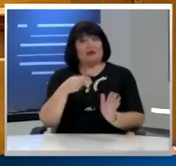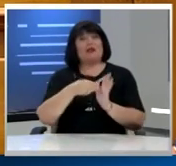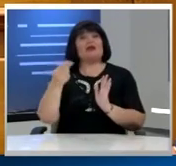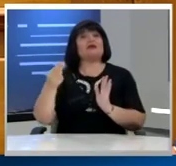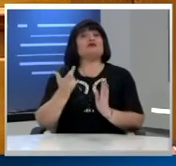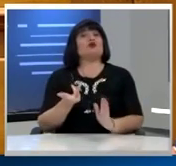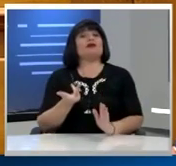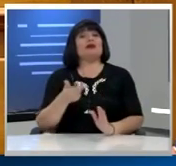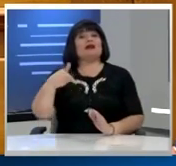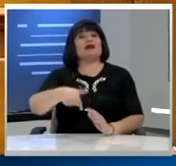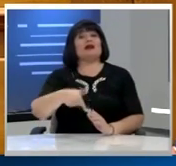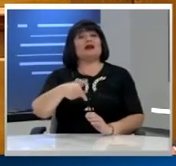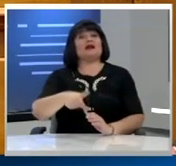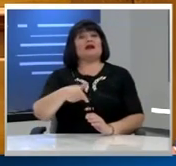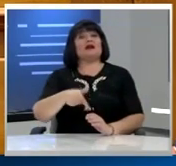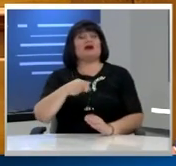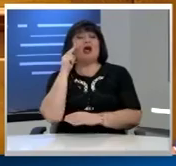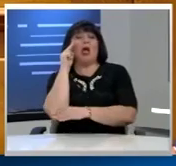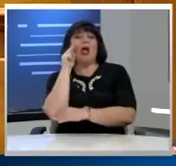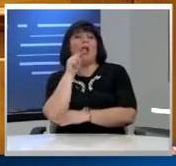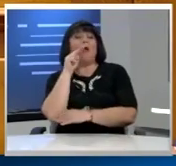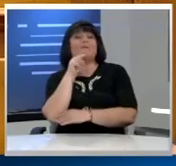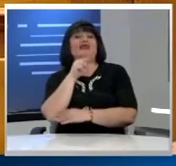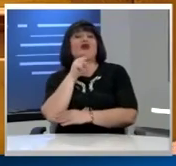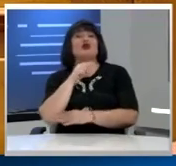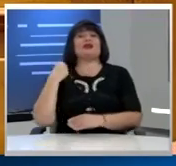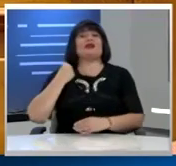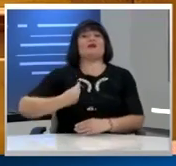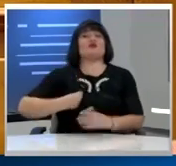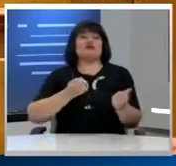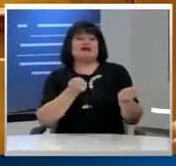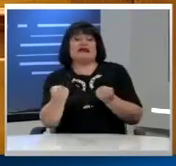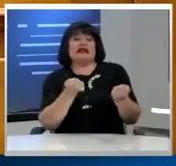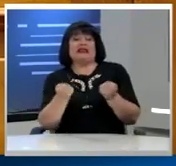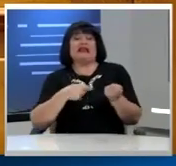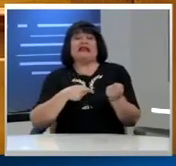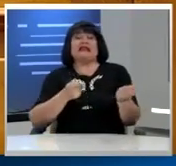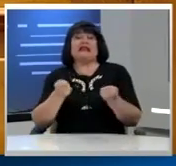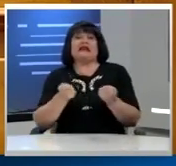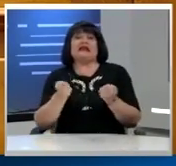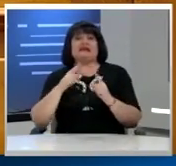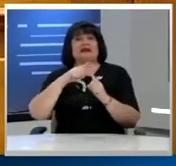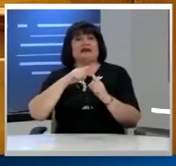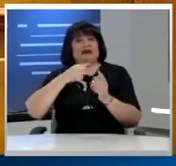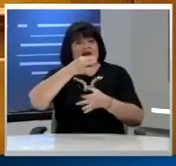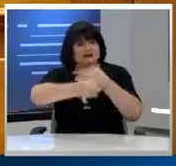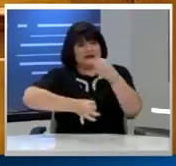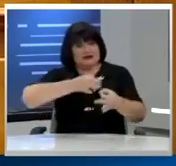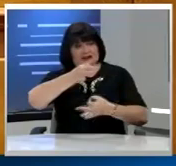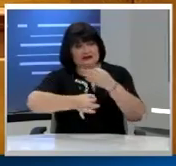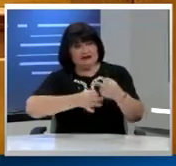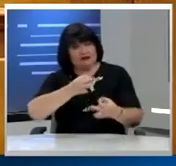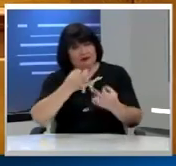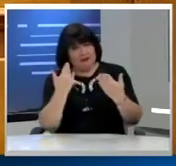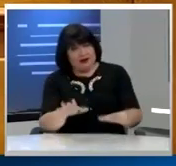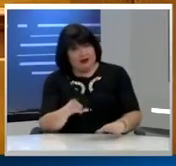θεσμό του Γενικού Επιθεωρητή Δημόσιας Διοίκησης. Αυτή ήταν η τεχνική συμβουλή που